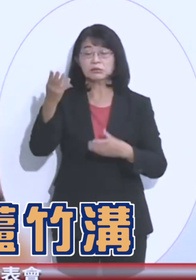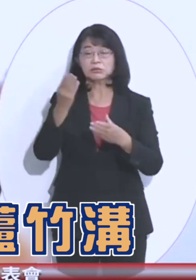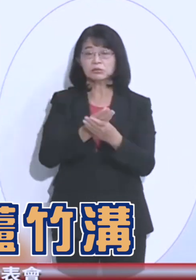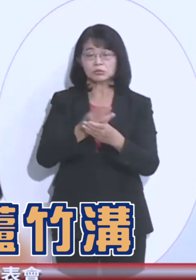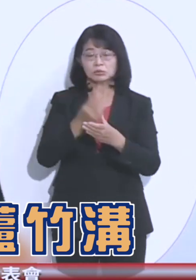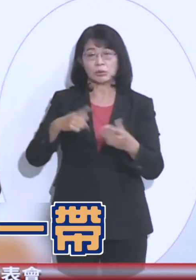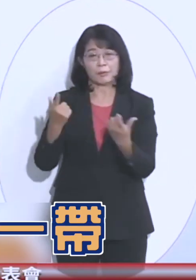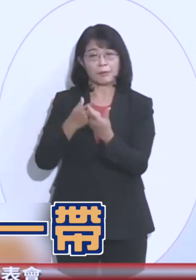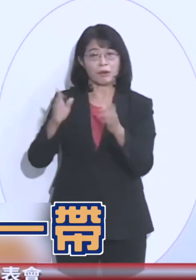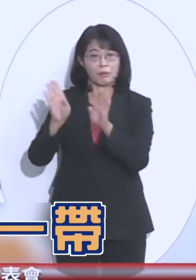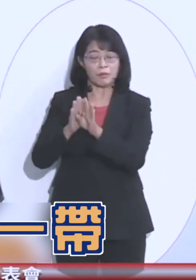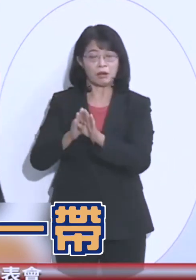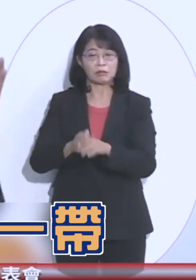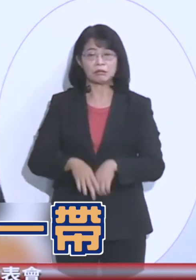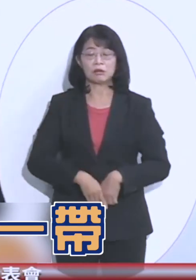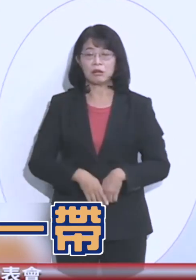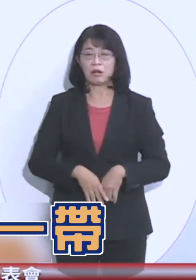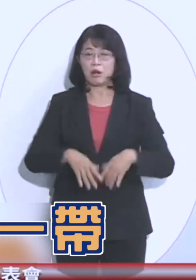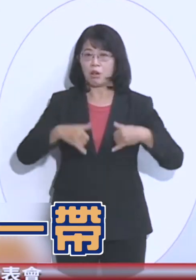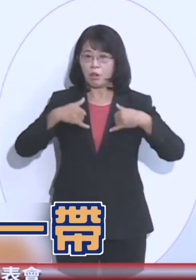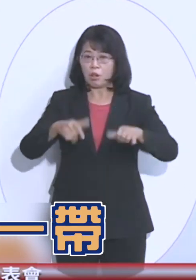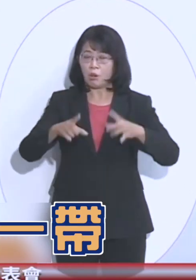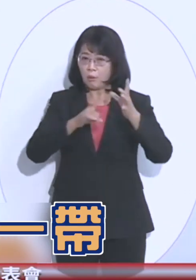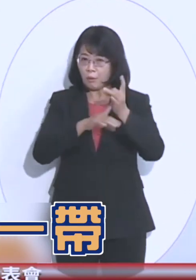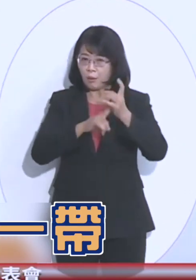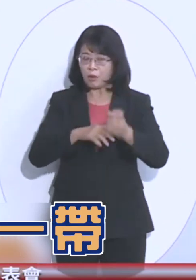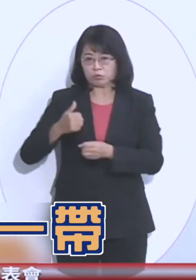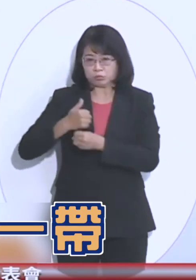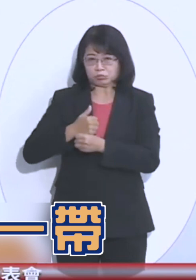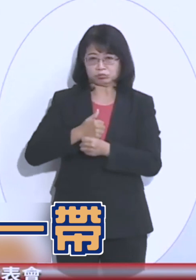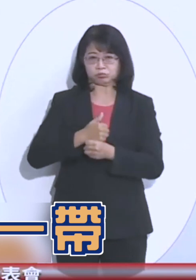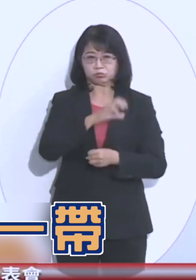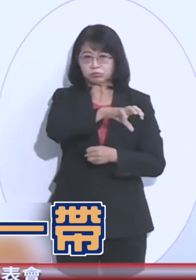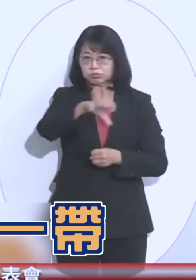甲半门罗德高到客家，规个将军一代。